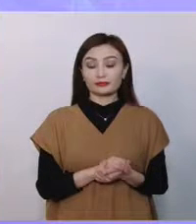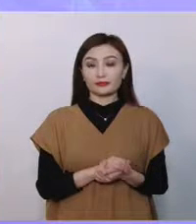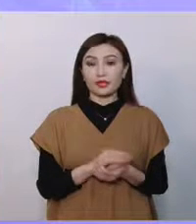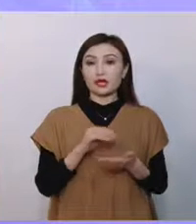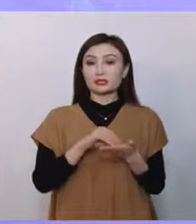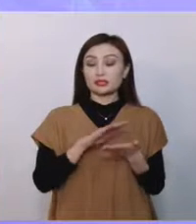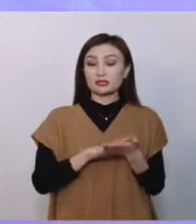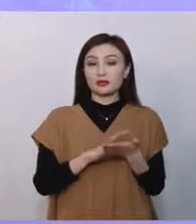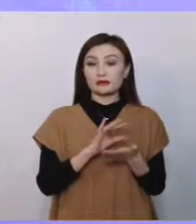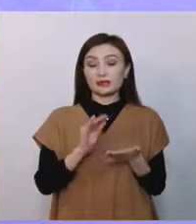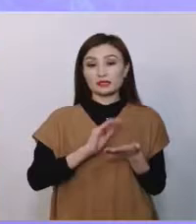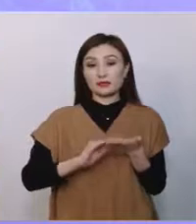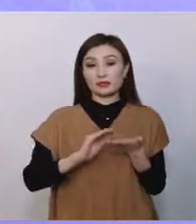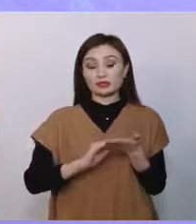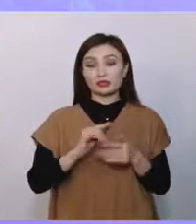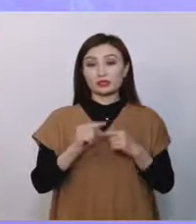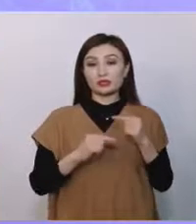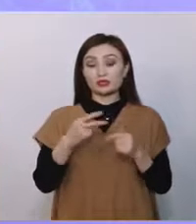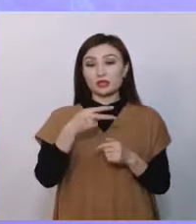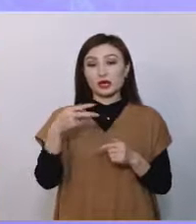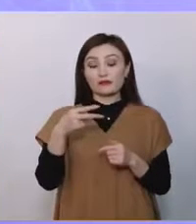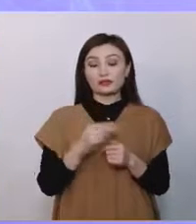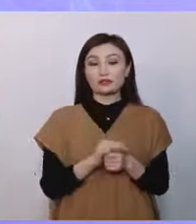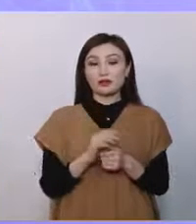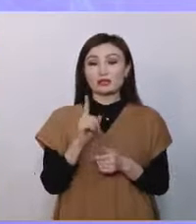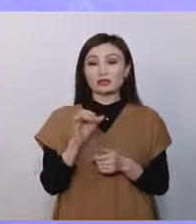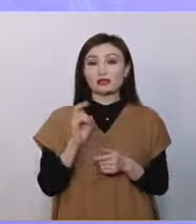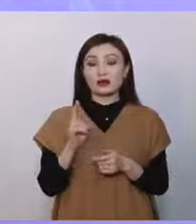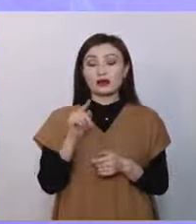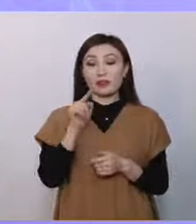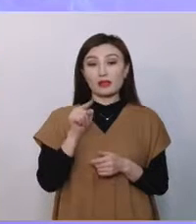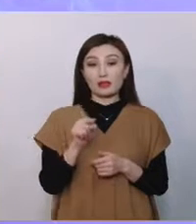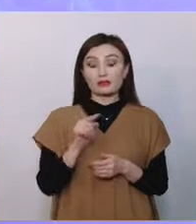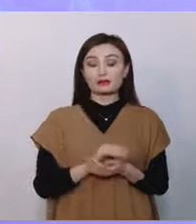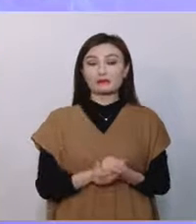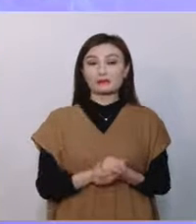составьте и запишите еще и равенство со знаком деление